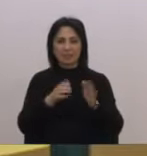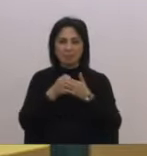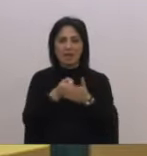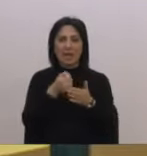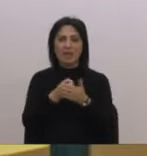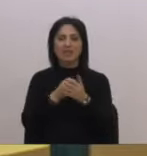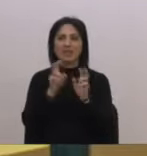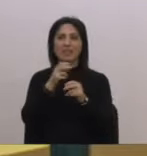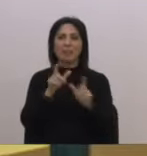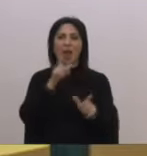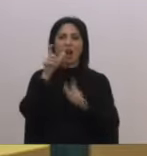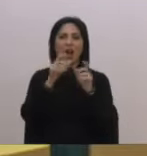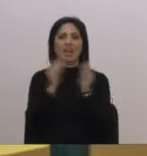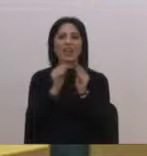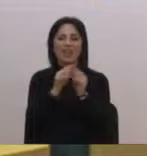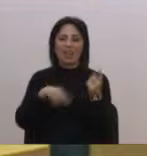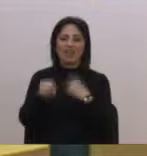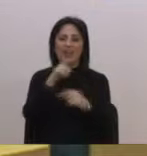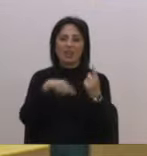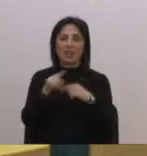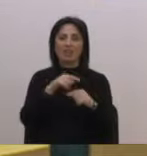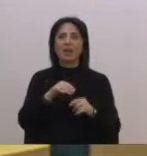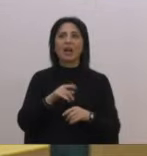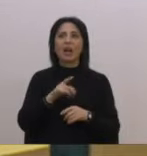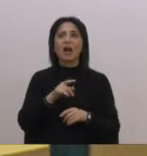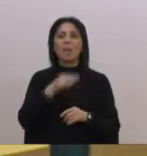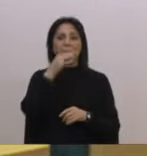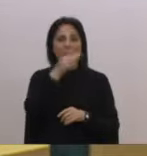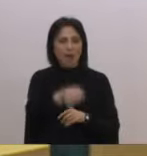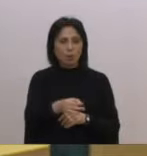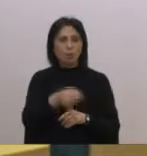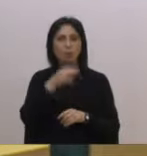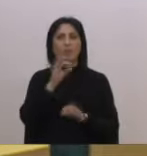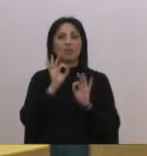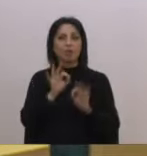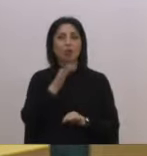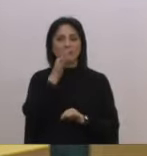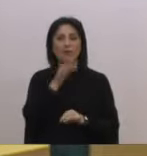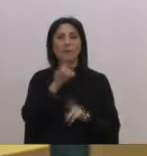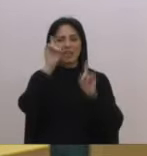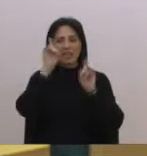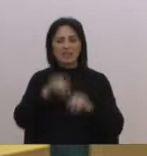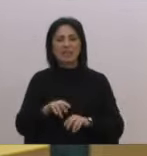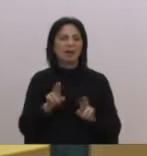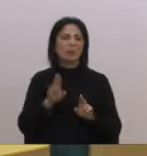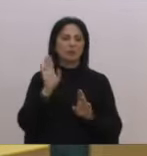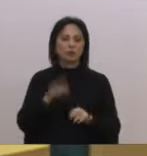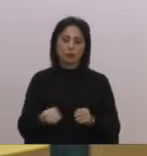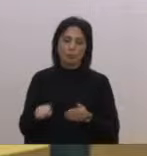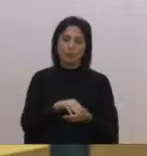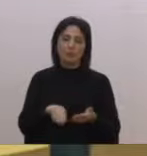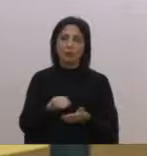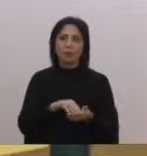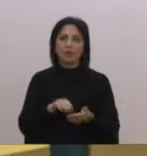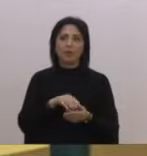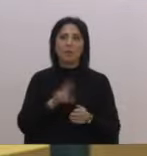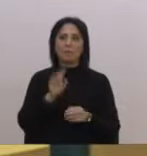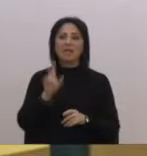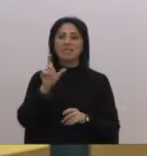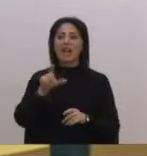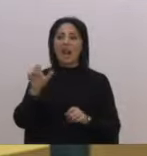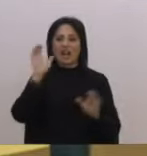tema za izahien, irtegius, izianro, pasub srocemro. Sorsuerul nu e vite. Magra Ramișolova, uigat să mai zai Jerevsta,